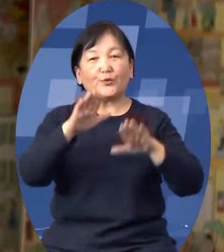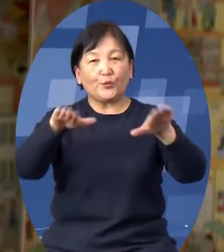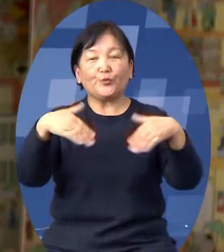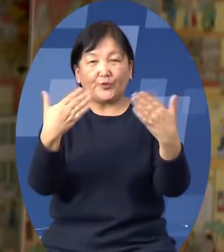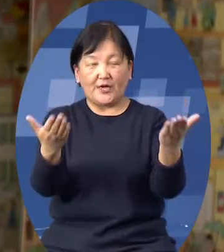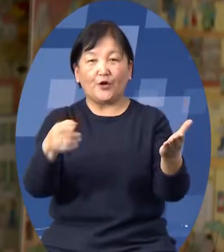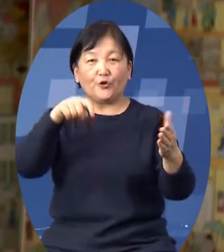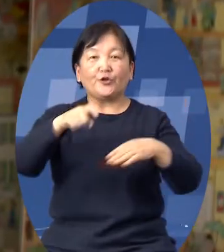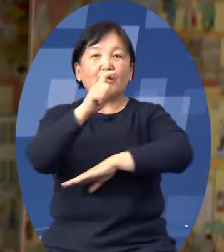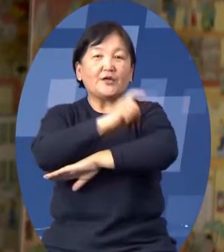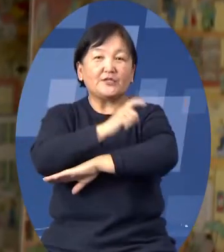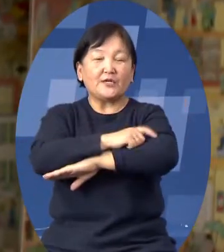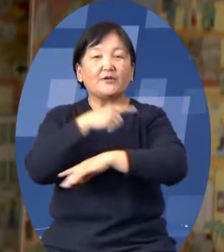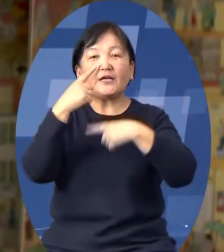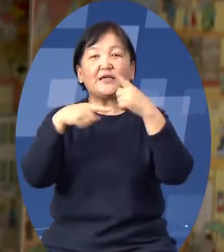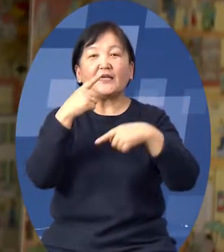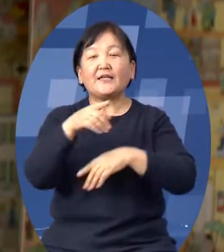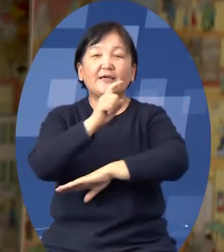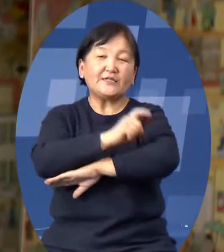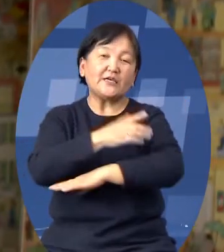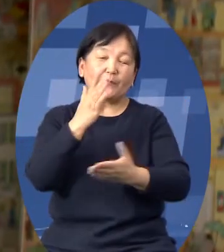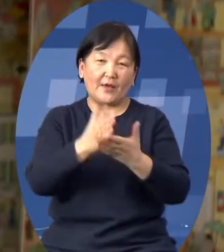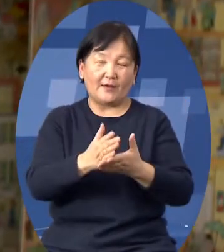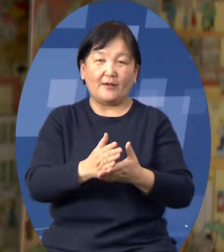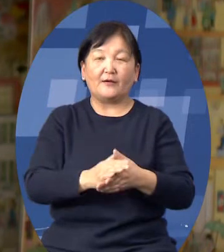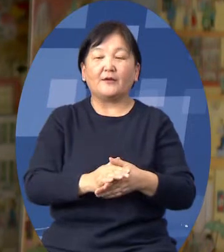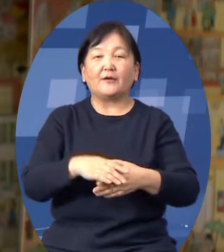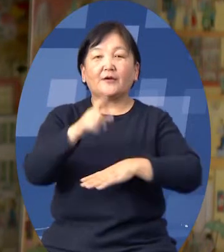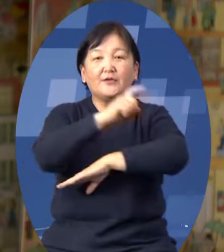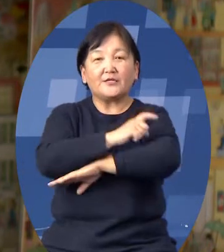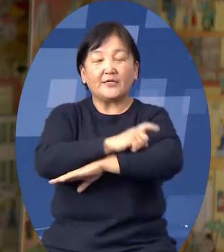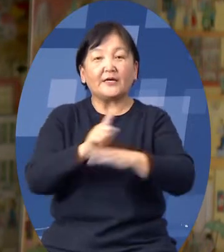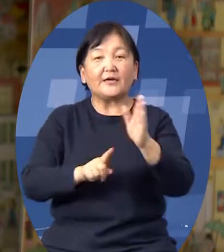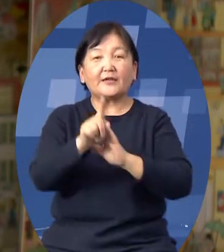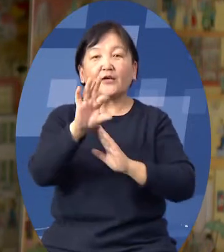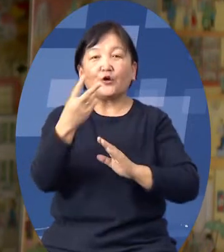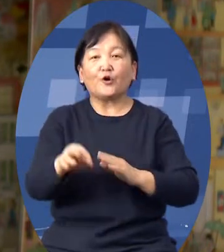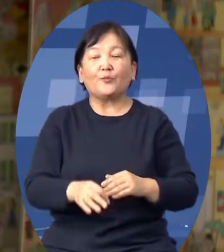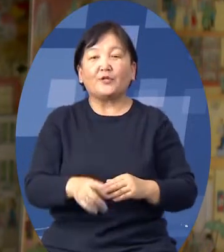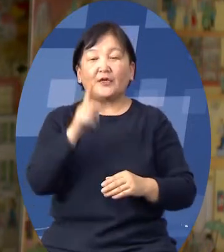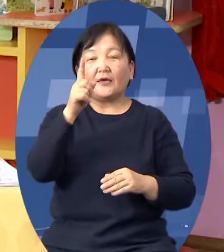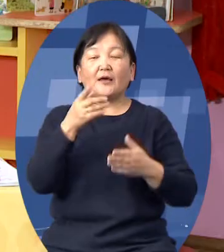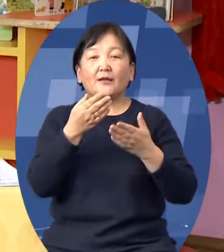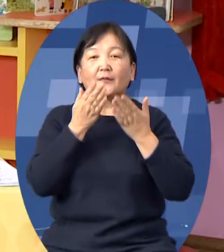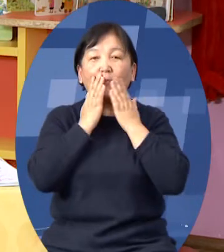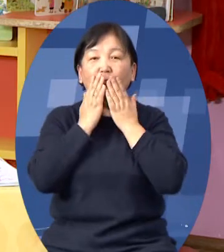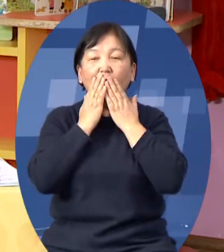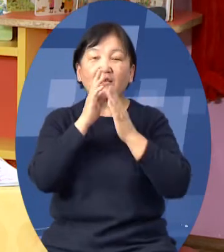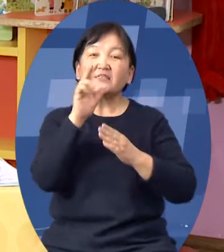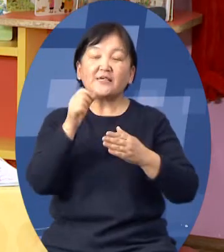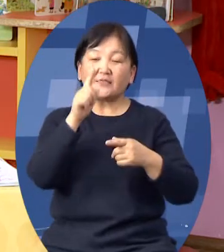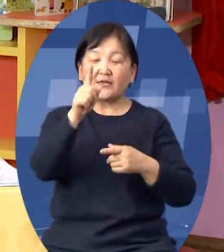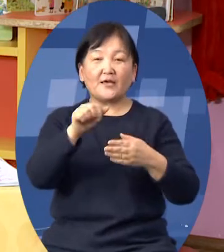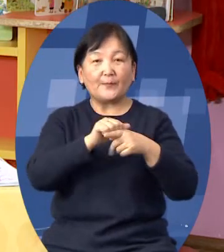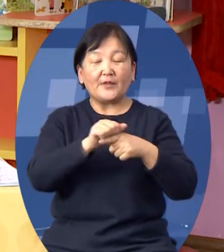Сайн байцгаана хүүхдүүдээ. Өнөөдрийн хичээл бол хэл ярианы хичээл. За, хичээл эхлэхээ өмнө хүүхдүүд бүр өмнөө нэг ширхэг амны цаас бэлдээ